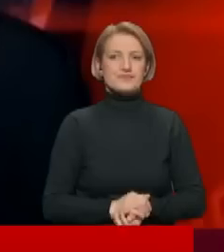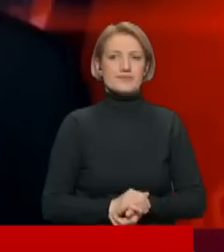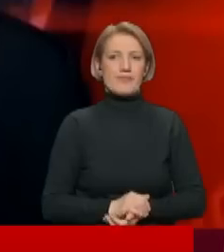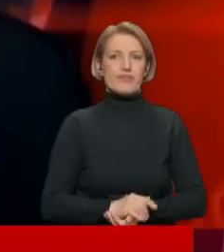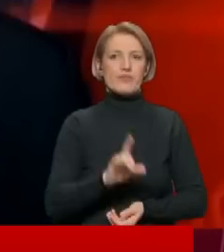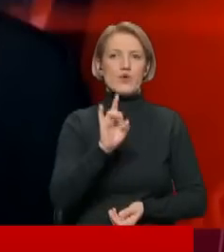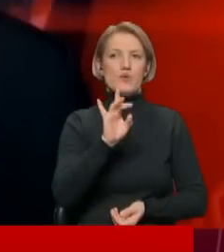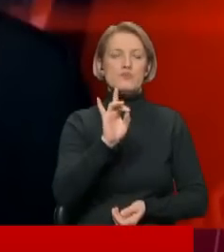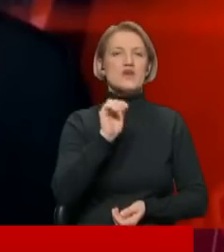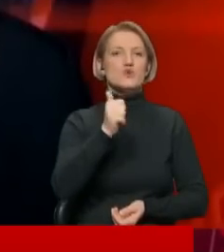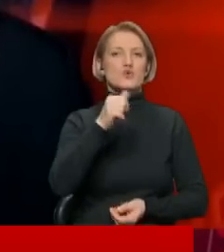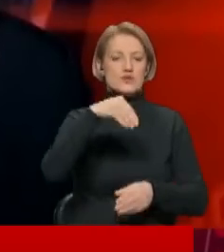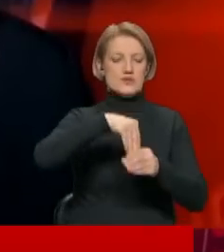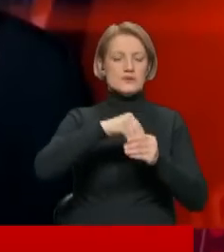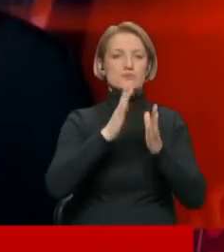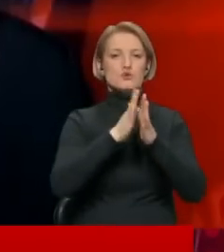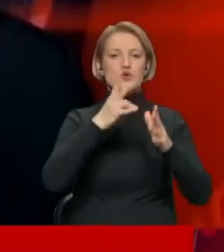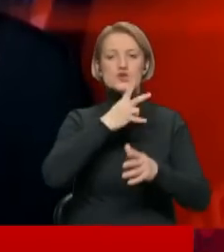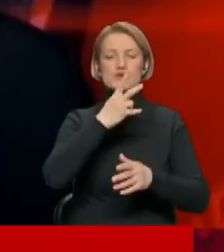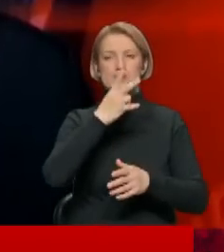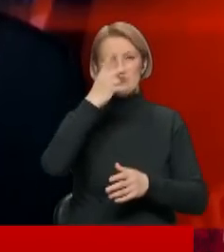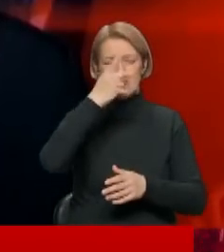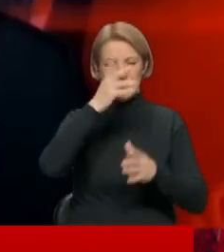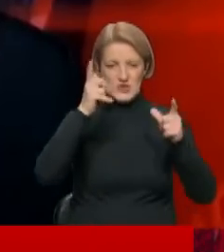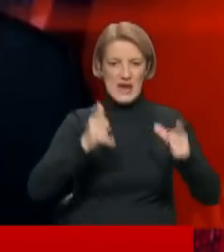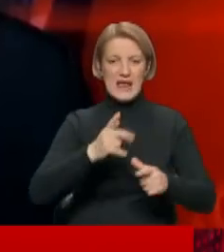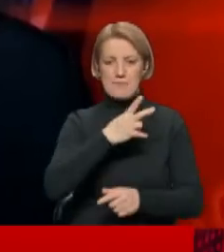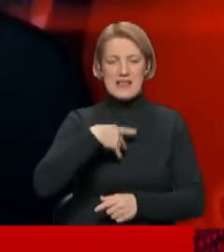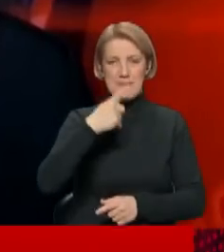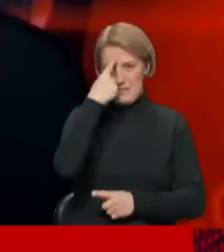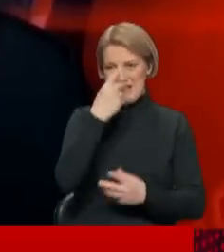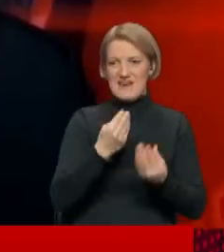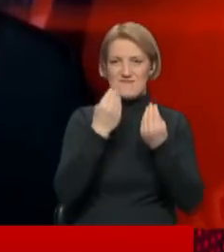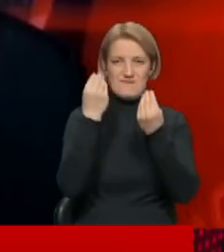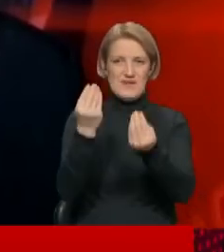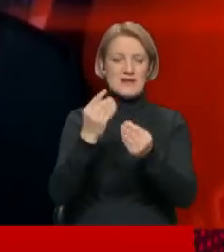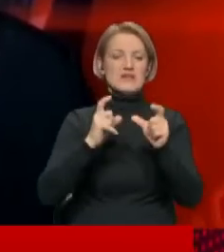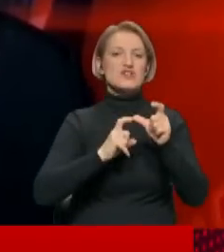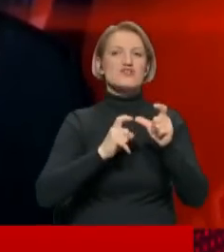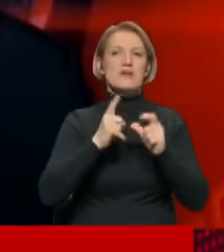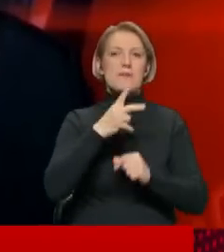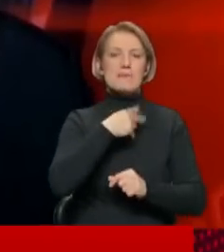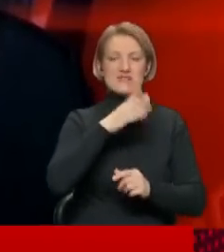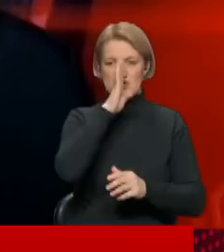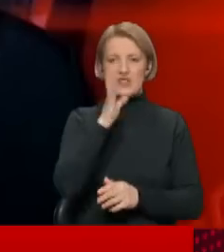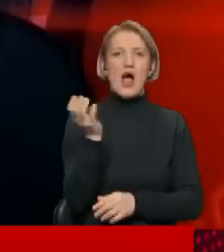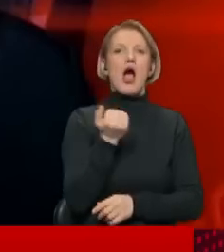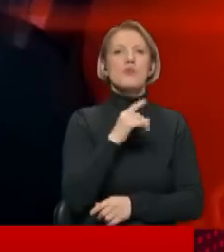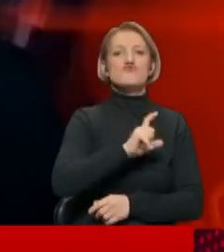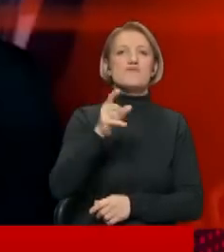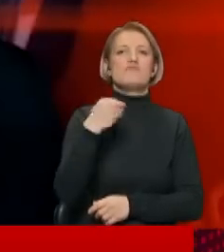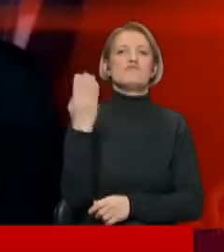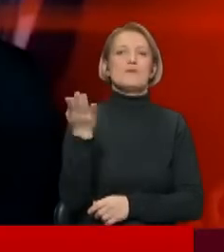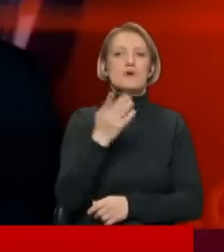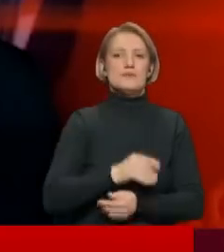15 gün içerisinde Büyükşehir Belediyesi de bilgi verin diye bir ibare var Sancaktepe Belediyesi ciddiye almıyor cevap